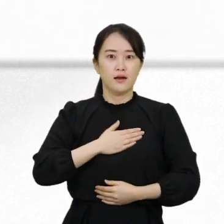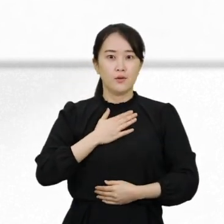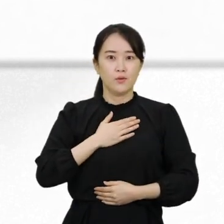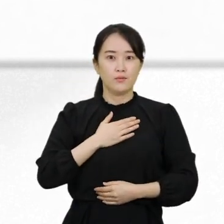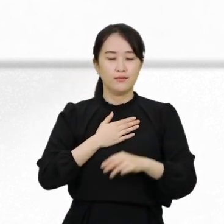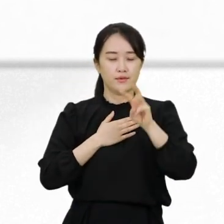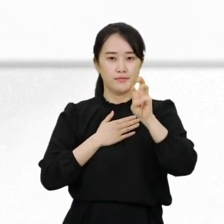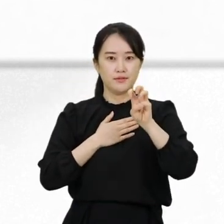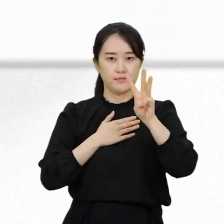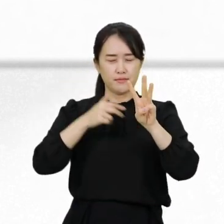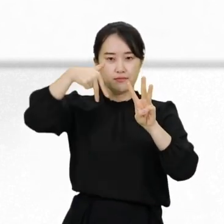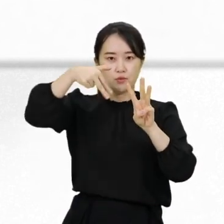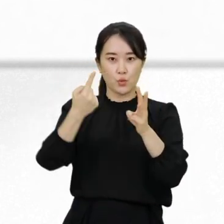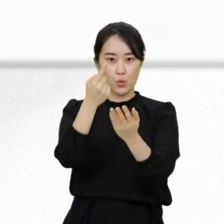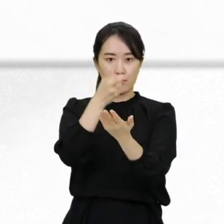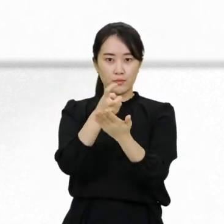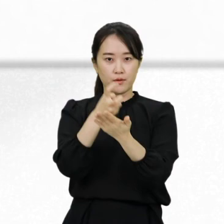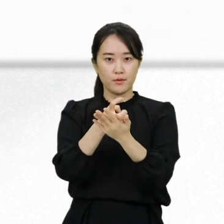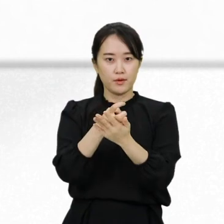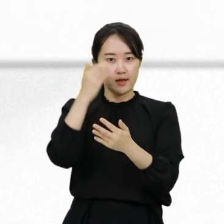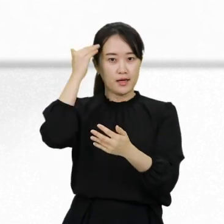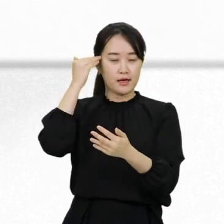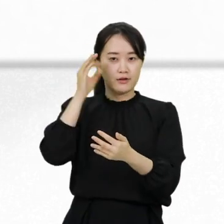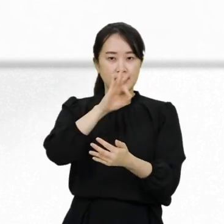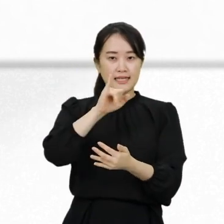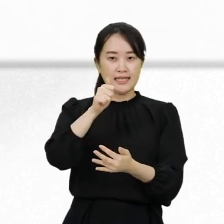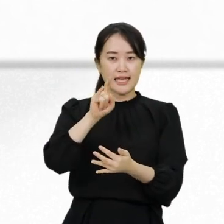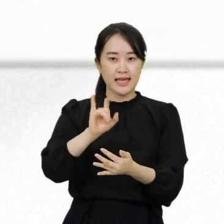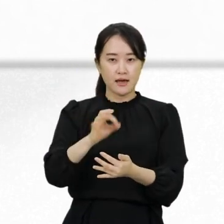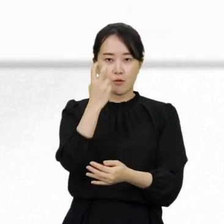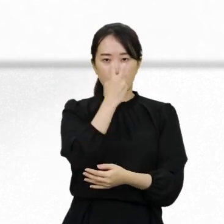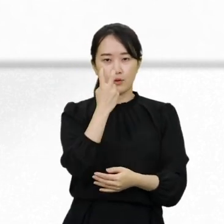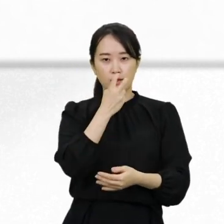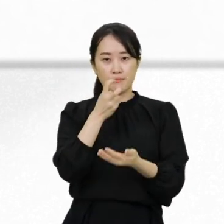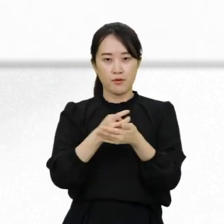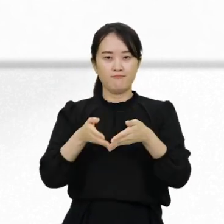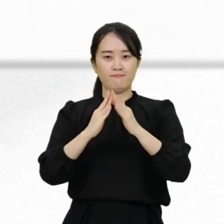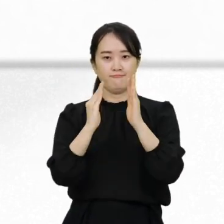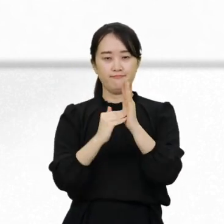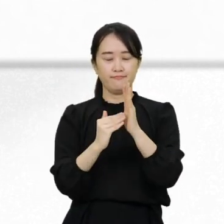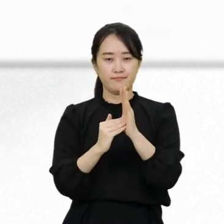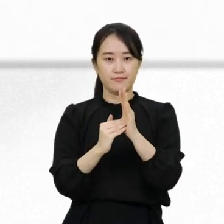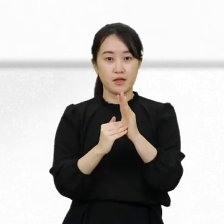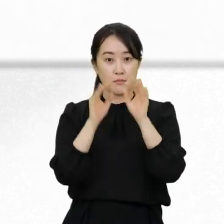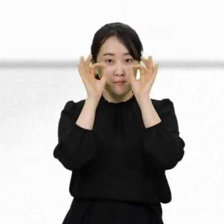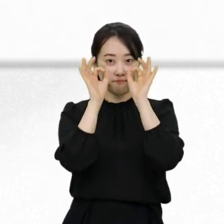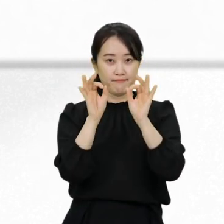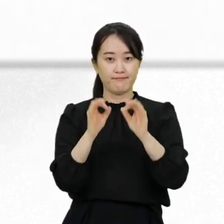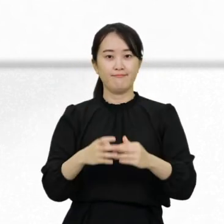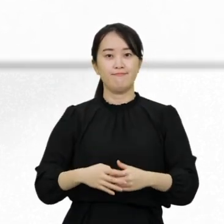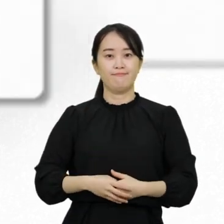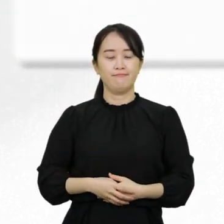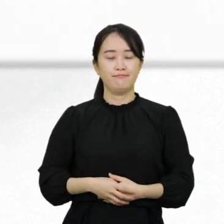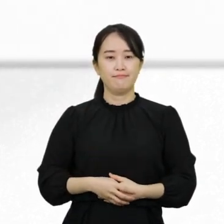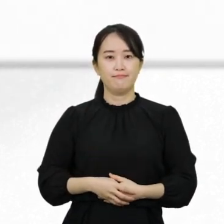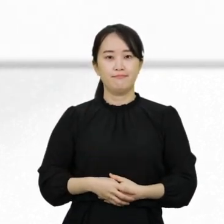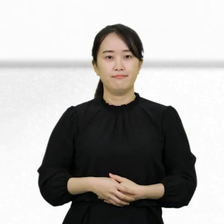하기 위하여 통계 자료 및 연구 자료를 포함한 적절한 정보를 수집해야 합니다.